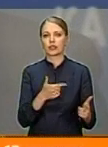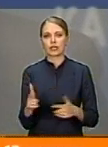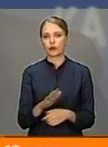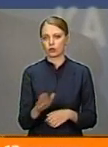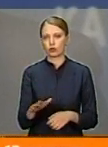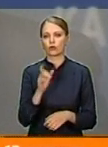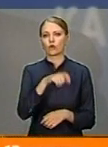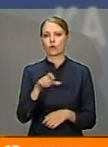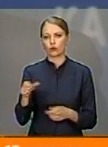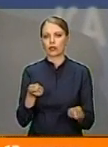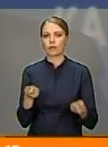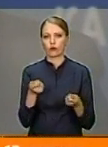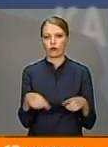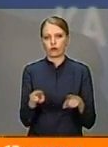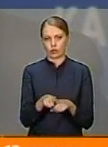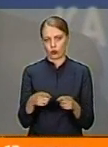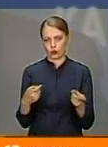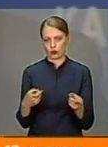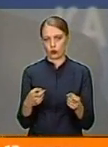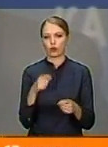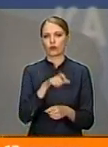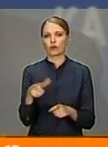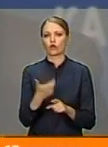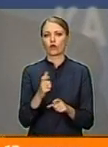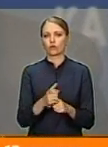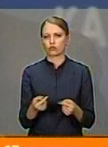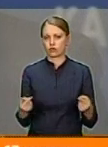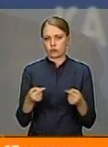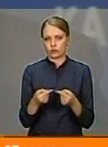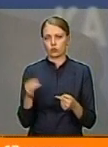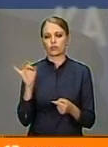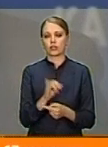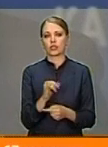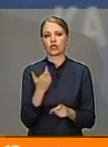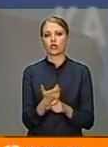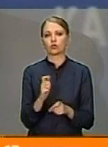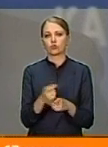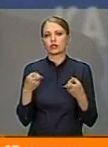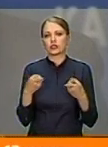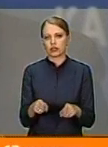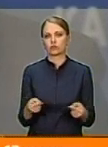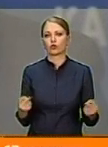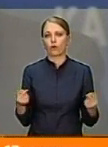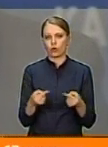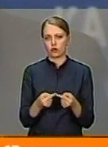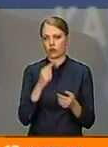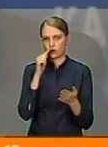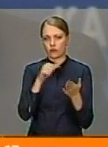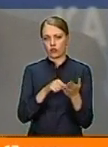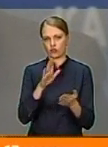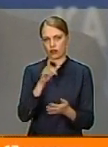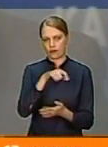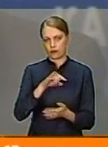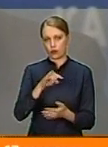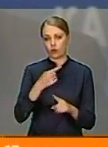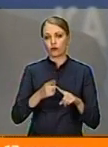непідготованим людям керувати такою зброєю. Вона дуже високоточна і вона дійсно, конкретно вражає пілотів.